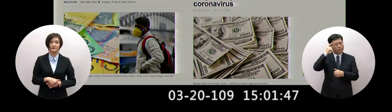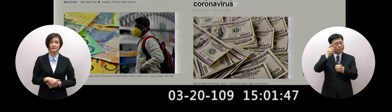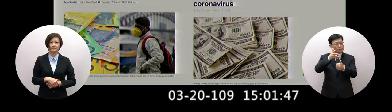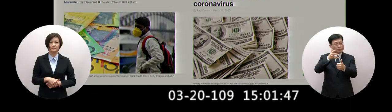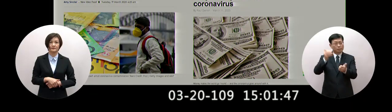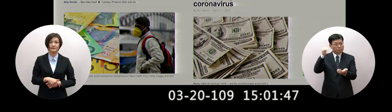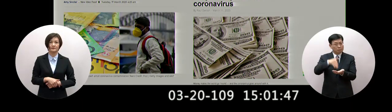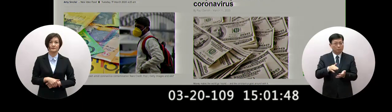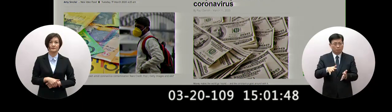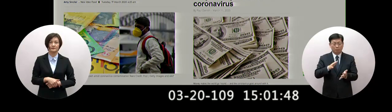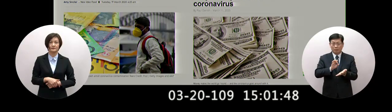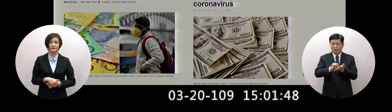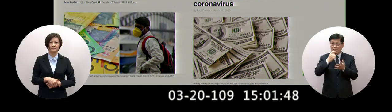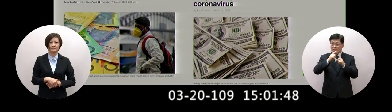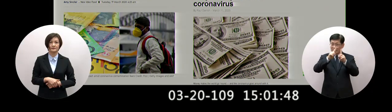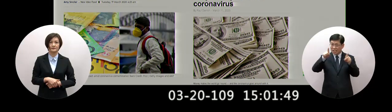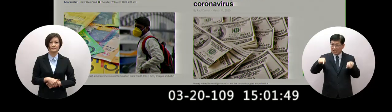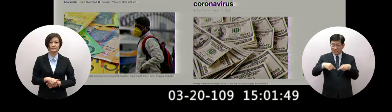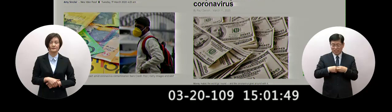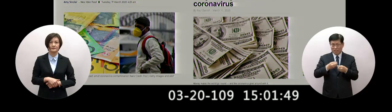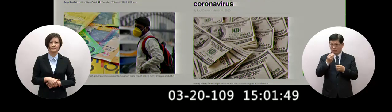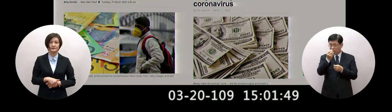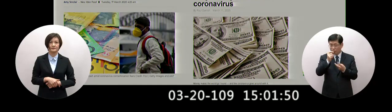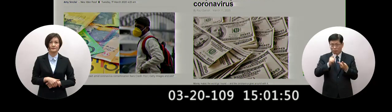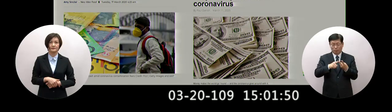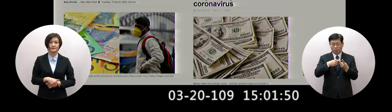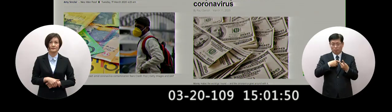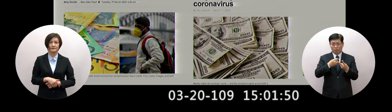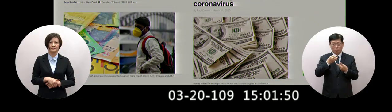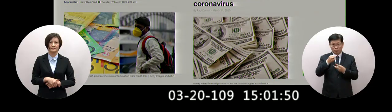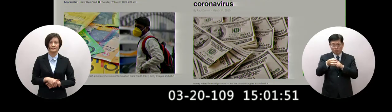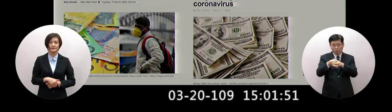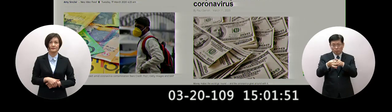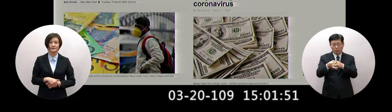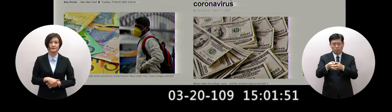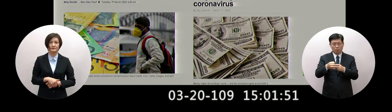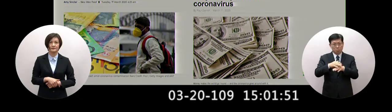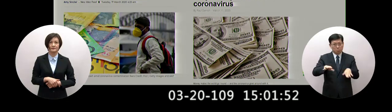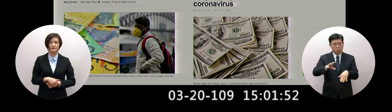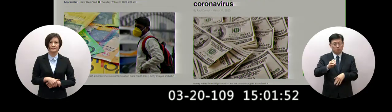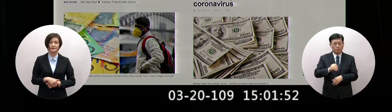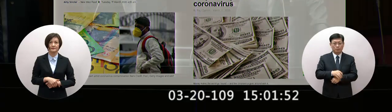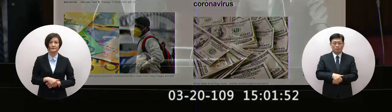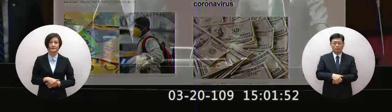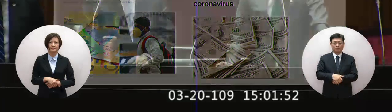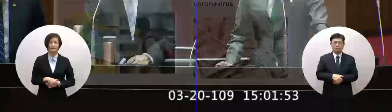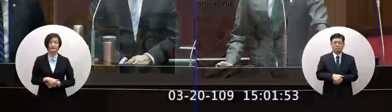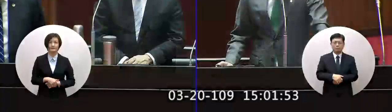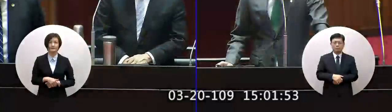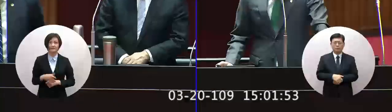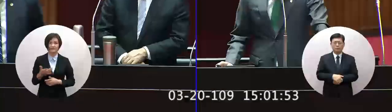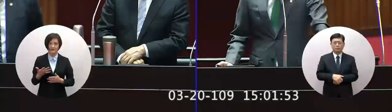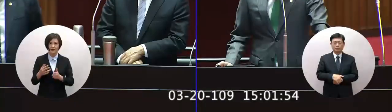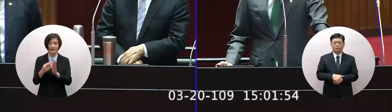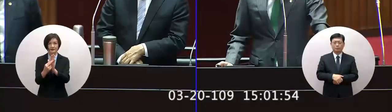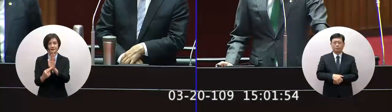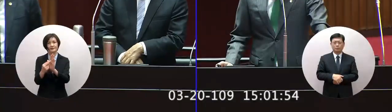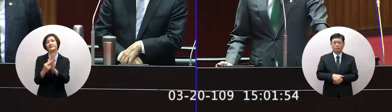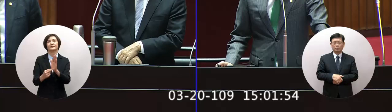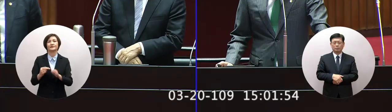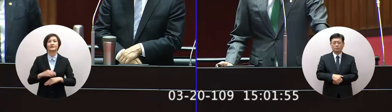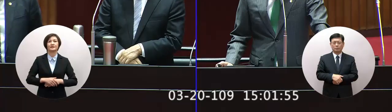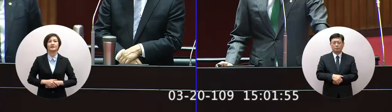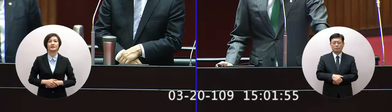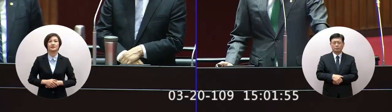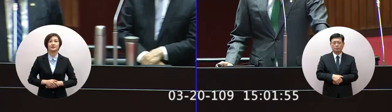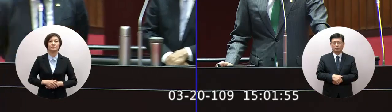问一下，到底用纸币、铜板？安不安全？ 跟委员说，如果